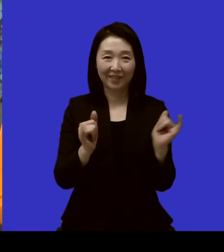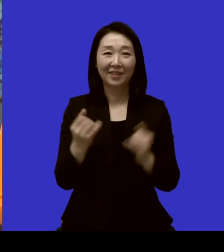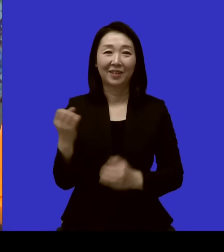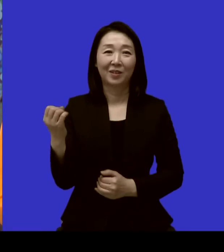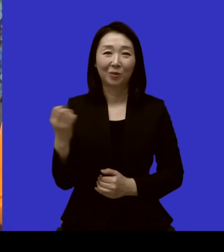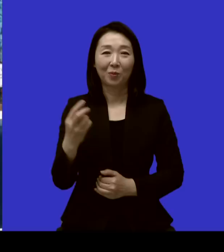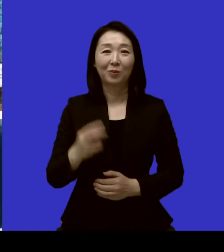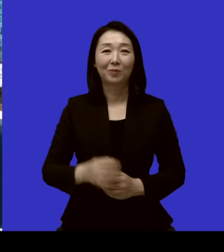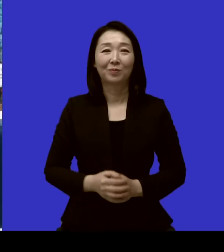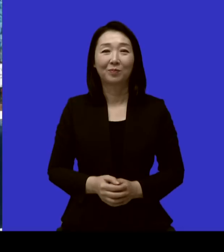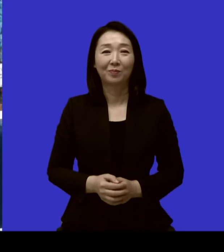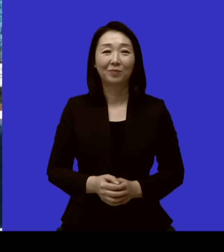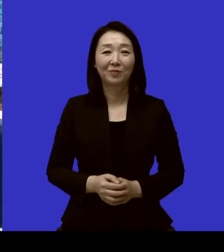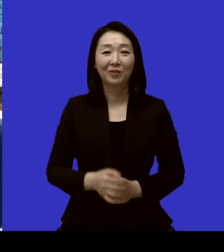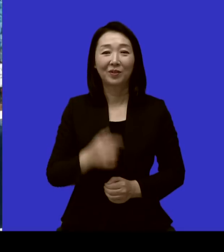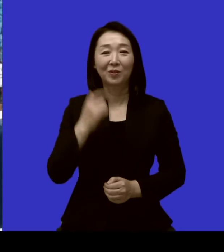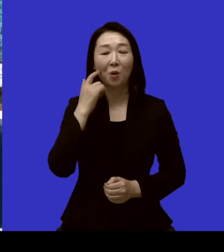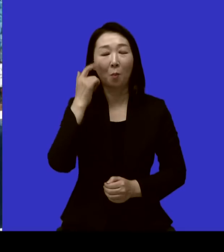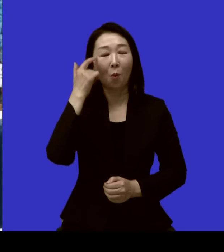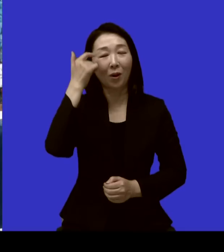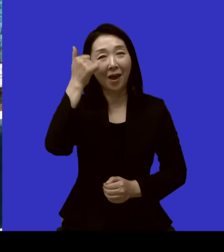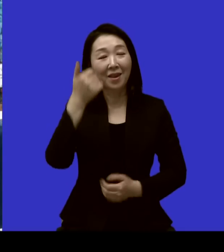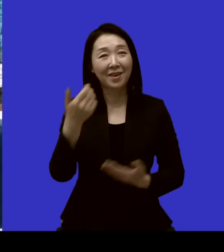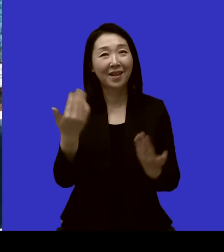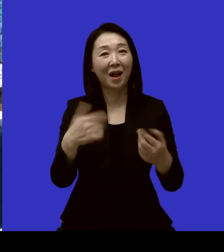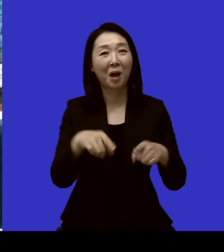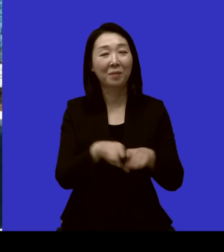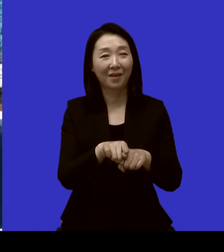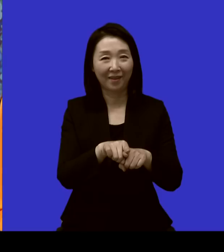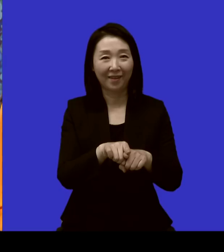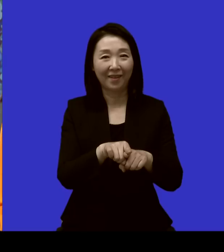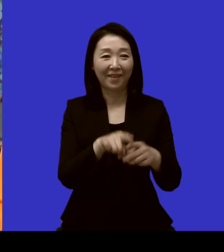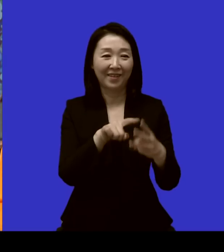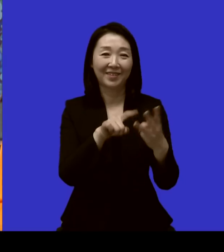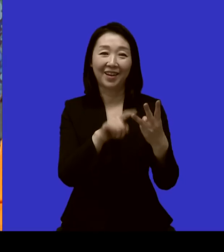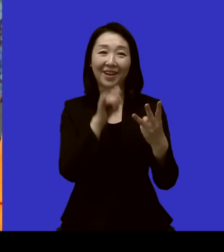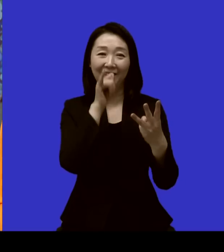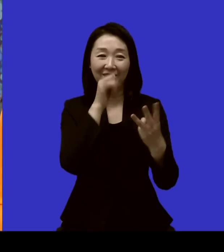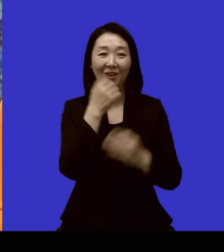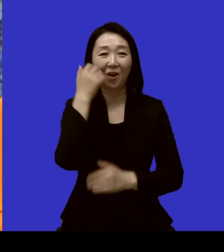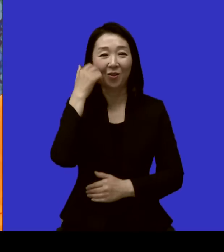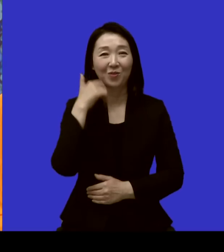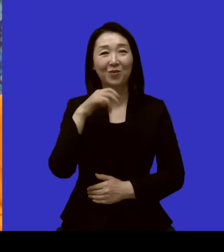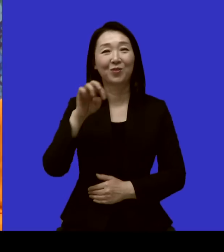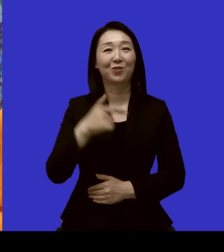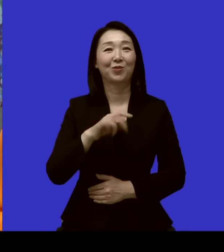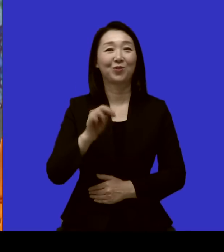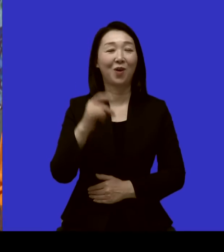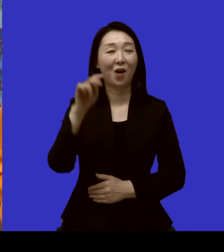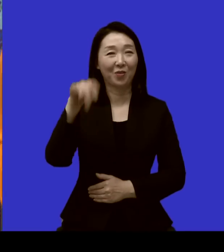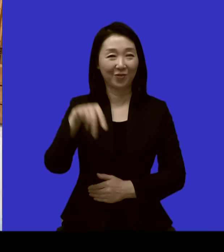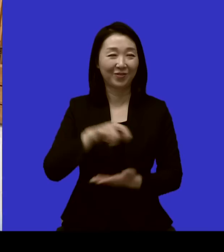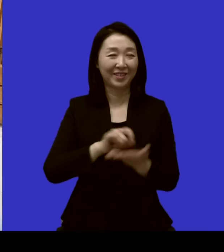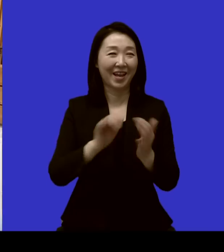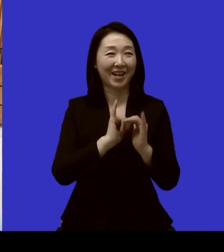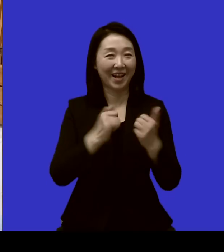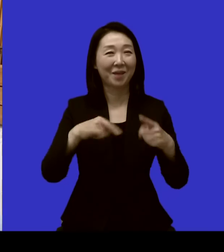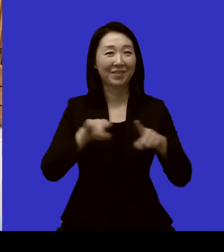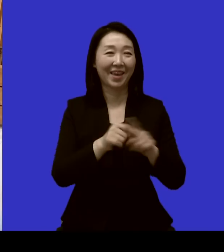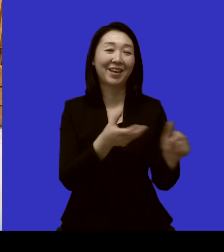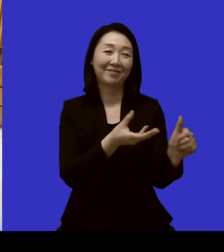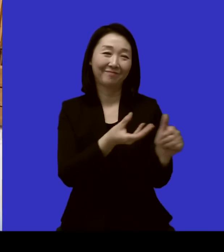그리고 동시에 목회까지 하고 계시는 목회자. 우리 주원규 작가님을 모셔보도록 하겠습니다. 어서 오세요.